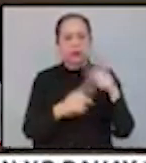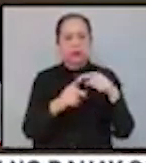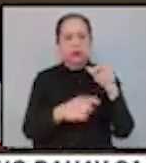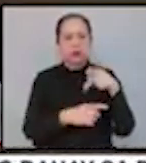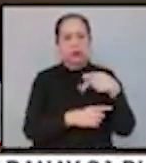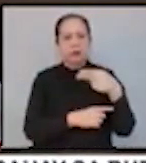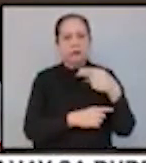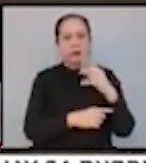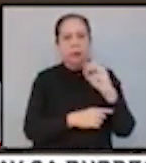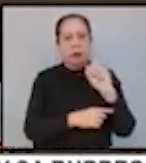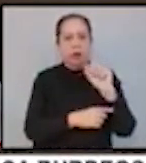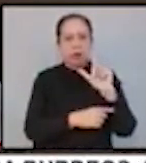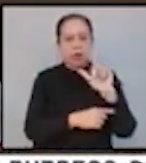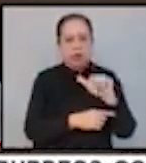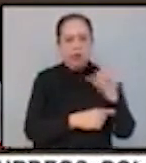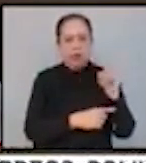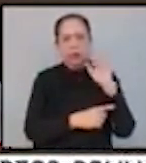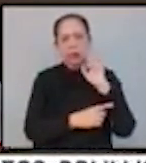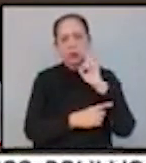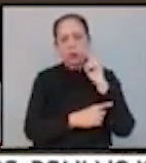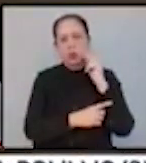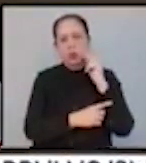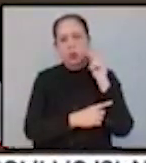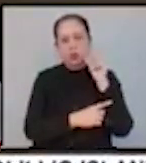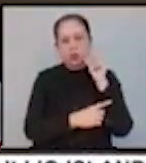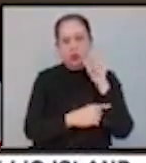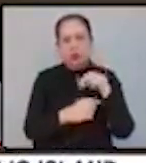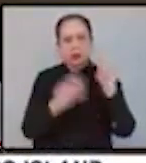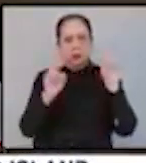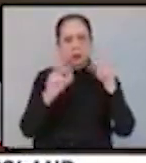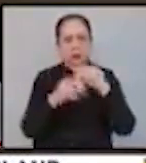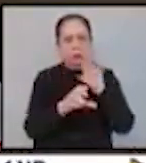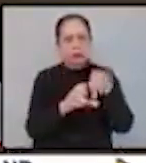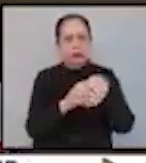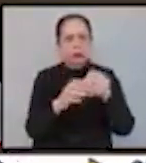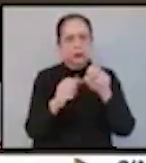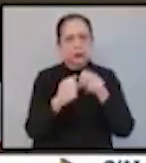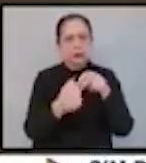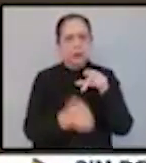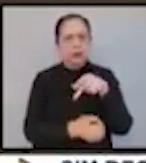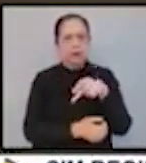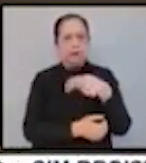na si Rose Nonolin na sinasabing sangkot sa formerly controversy.